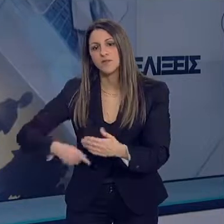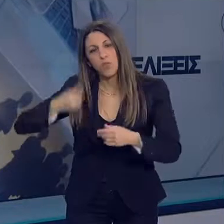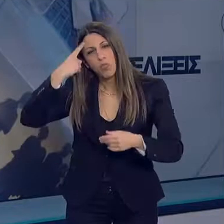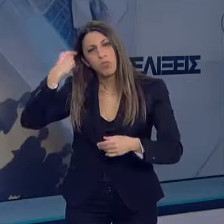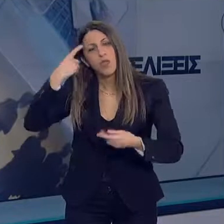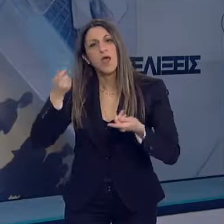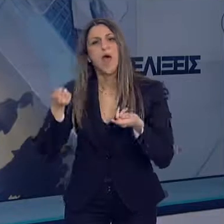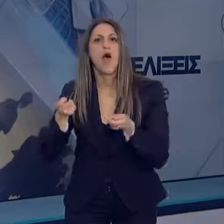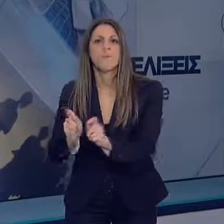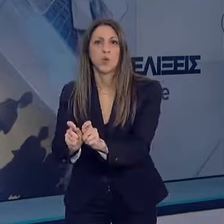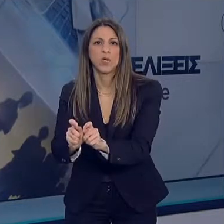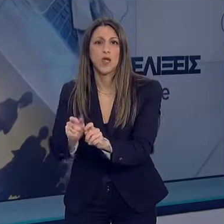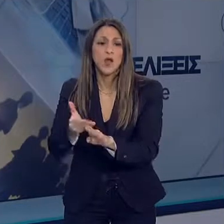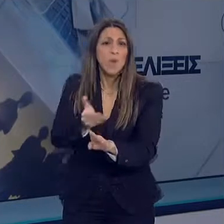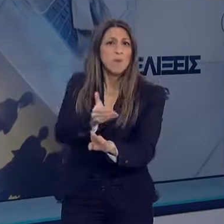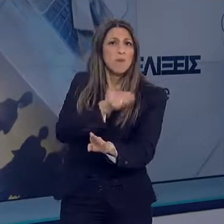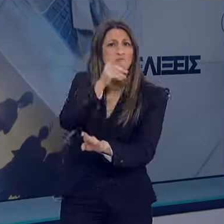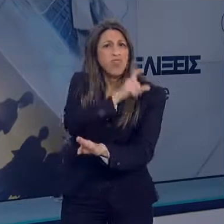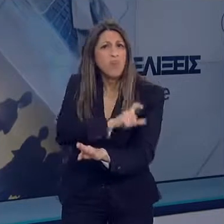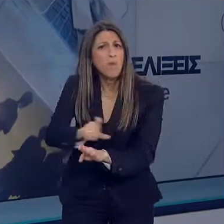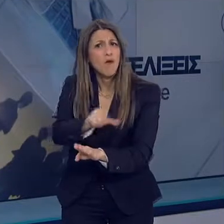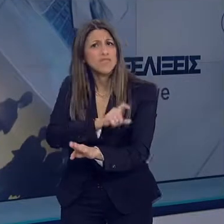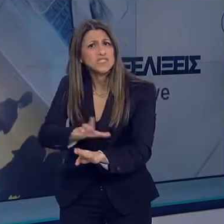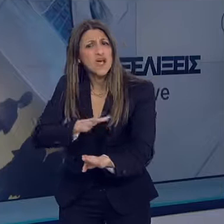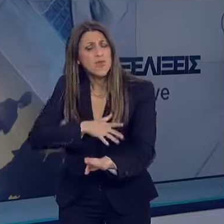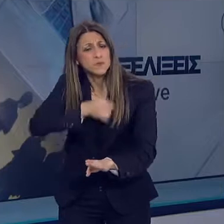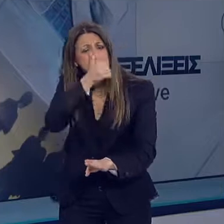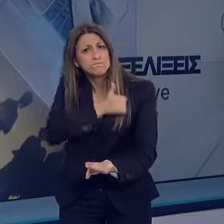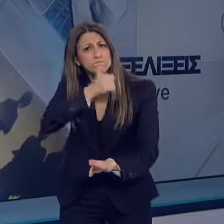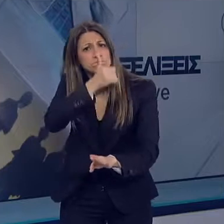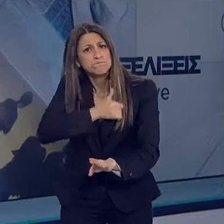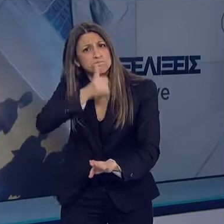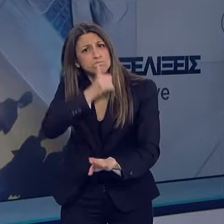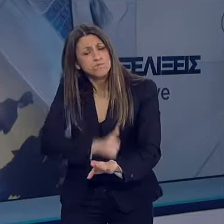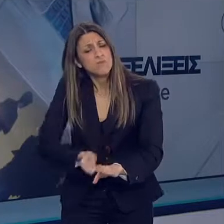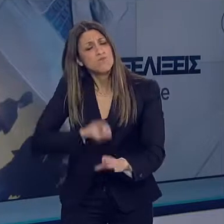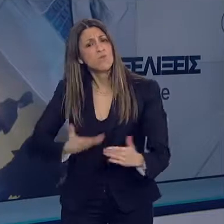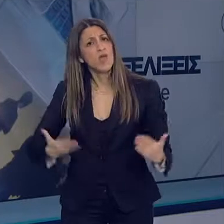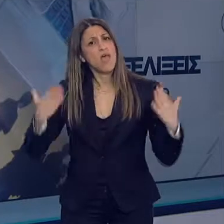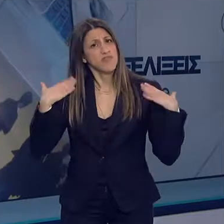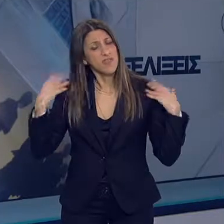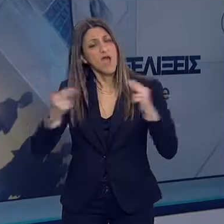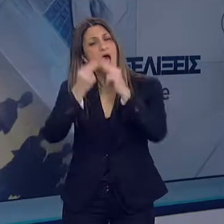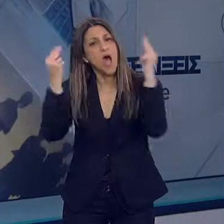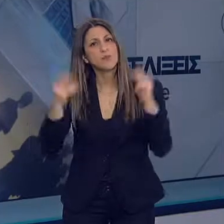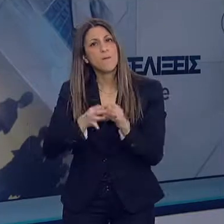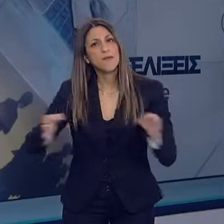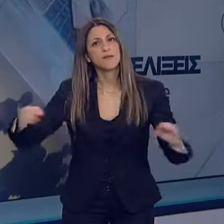όσων έχουν καταφέρει οι συμπολίτες μας που εδώ και εβδομάδες, με περισσή αυταπάρνηση και ψηλότατο αίσθημα ευθύνης, τηρούν τα